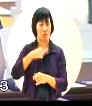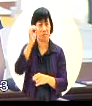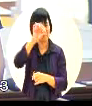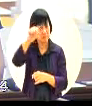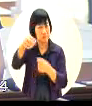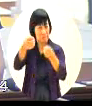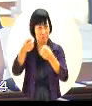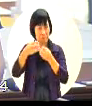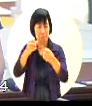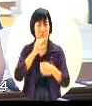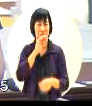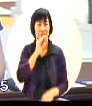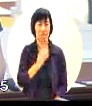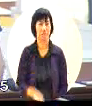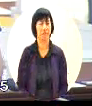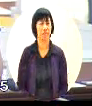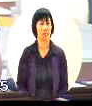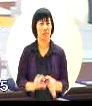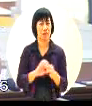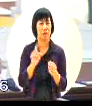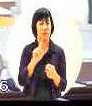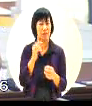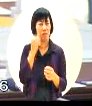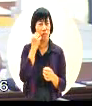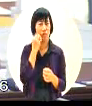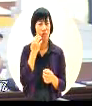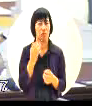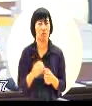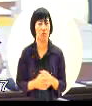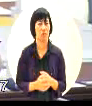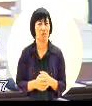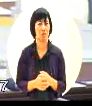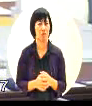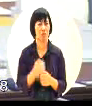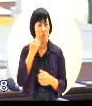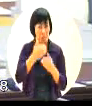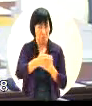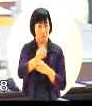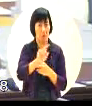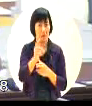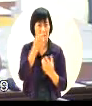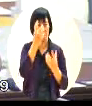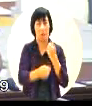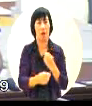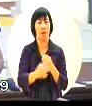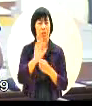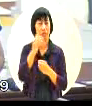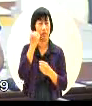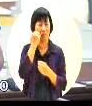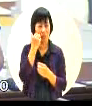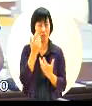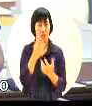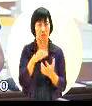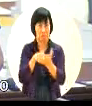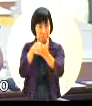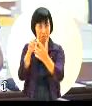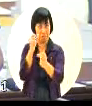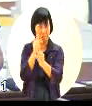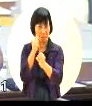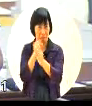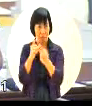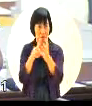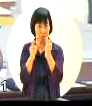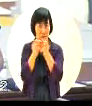为要叫我承诺，因为这程序我拢无清楚啊，会当偌久办好，我嘛唔敢讲，所